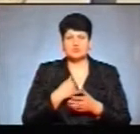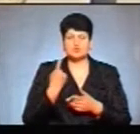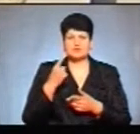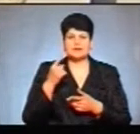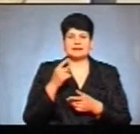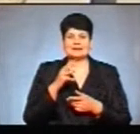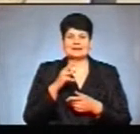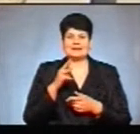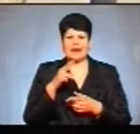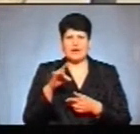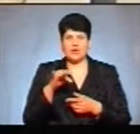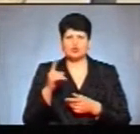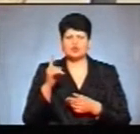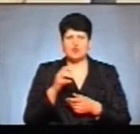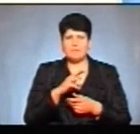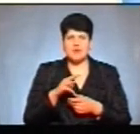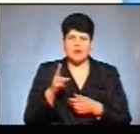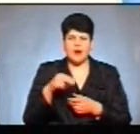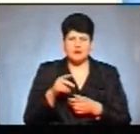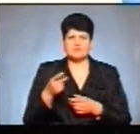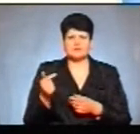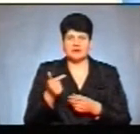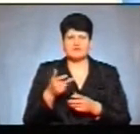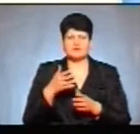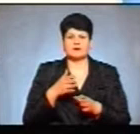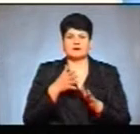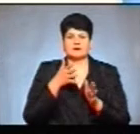100 мільярдів гривень дохідна частина бюджету. От дивіться.